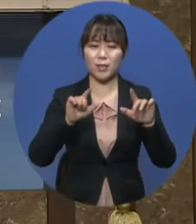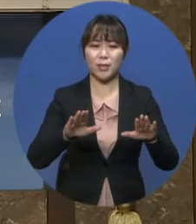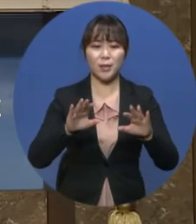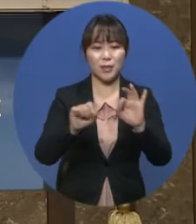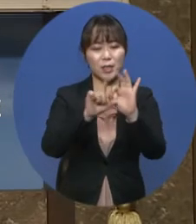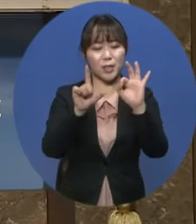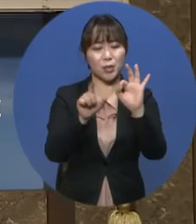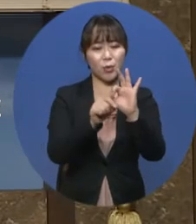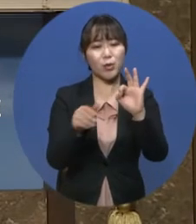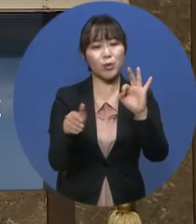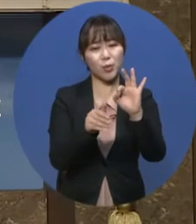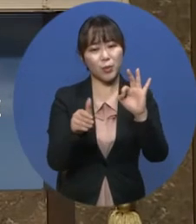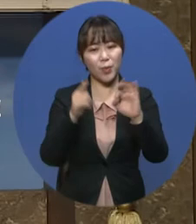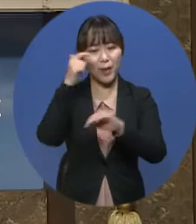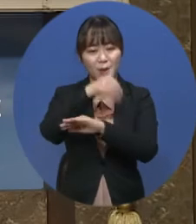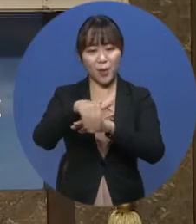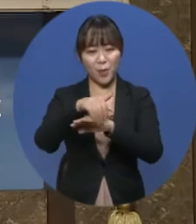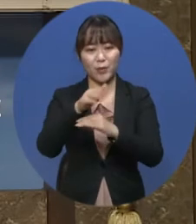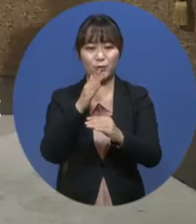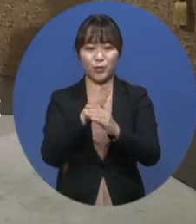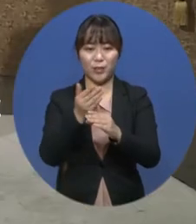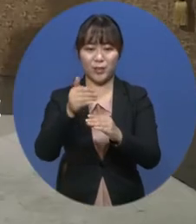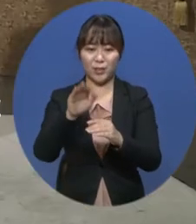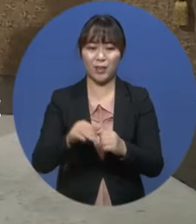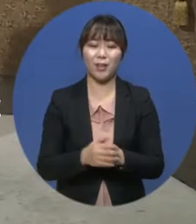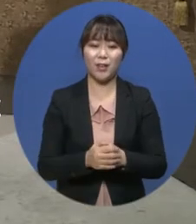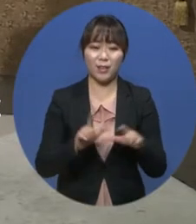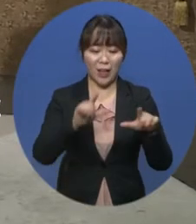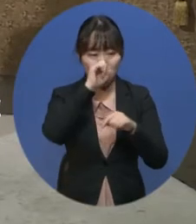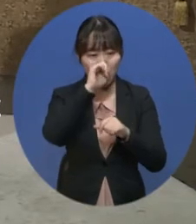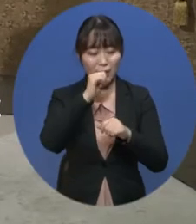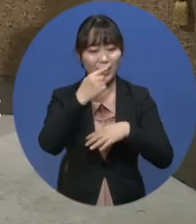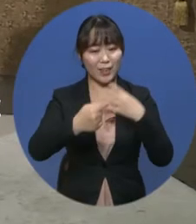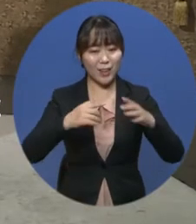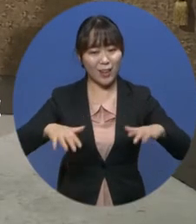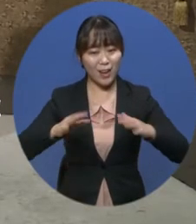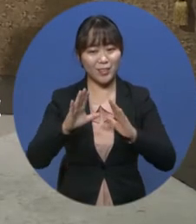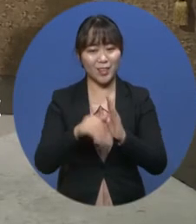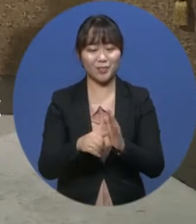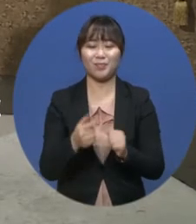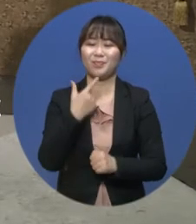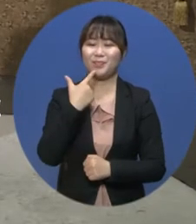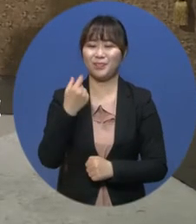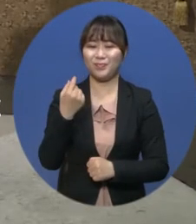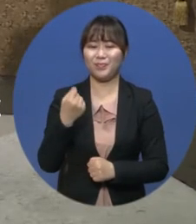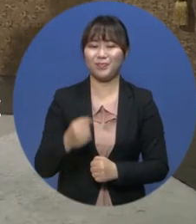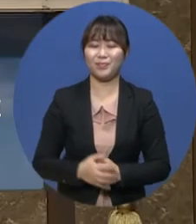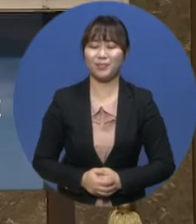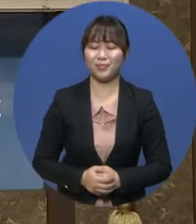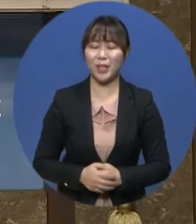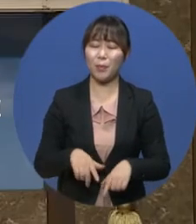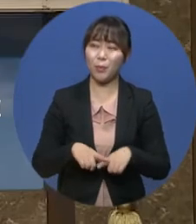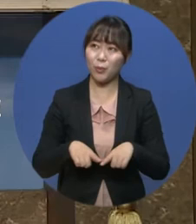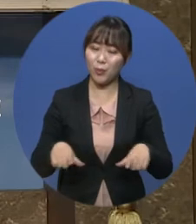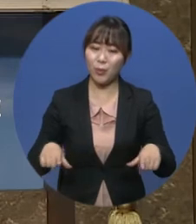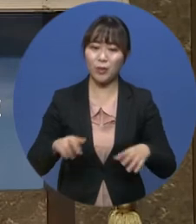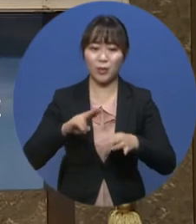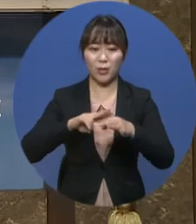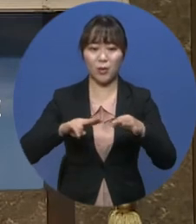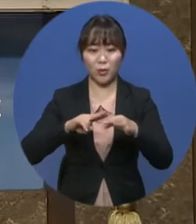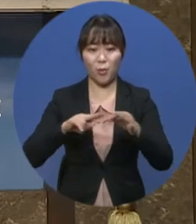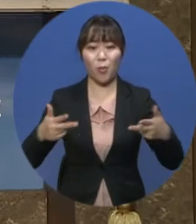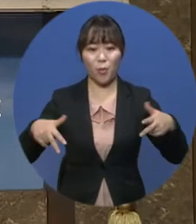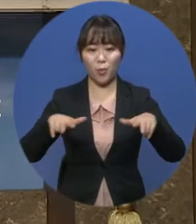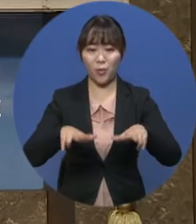10월 달 쯤 아 계획을 하고 있는데 4 이제 날 좀 가을에 예 칼 어리지 어쭈 로 이제 여기 이